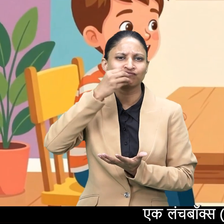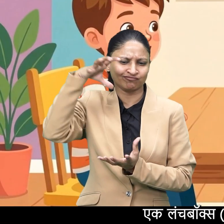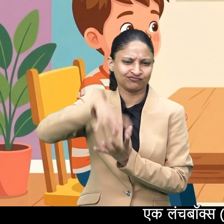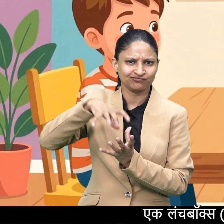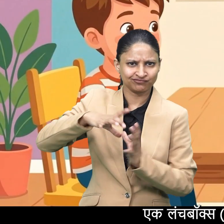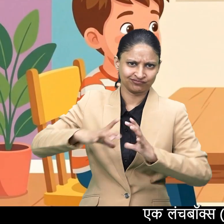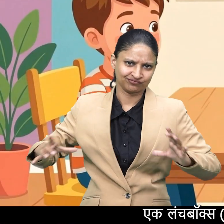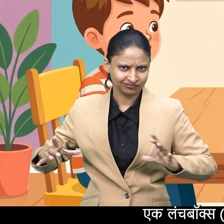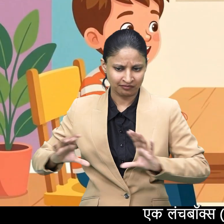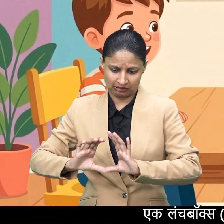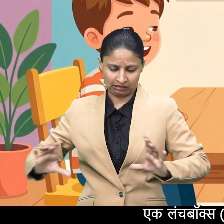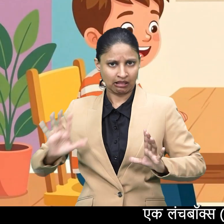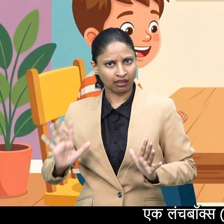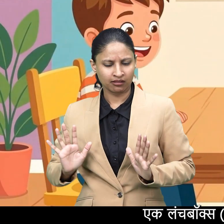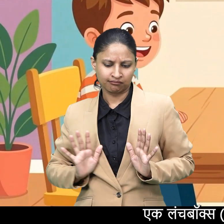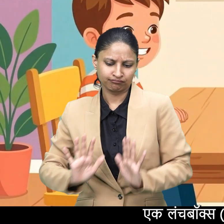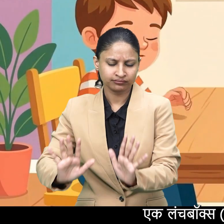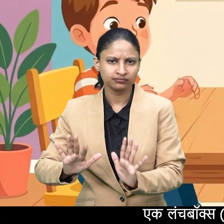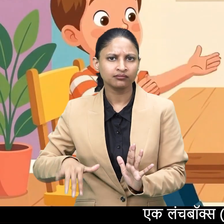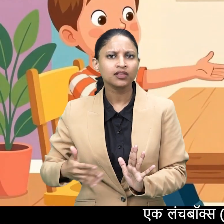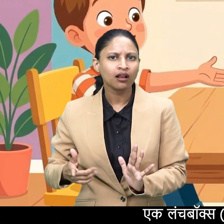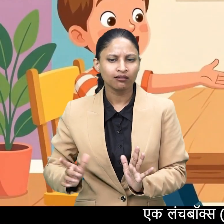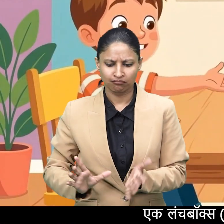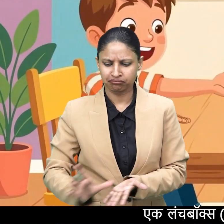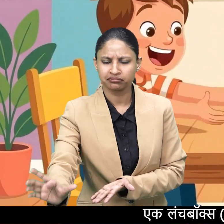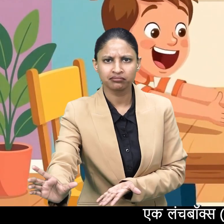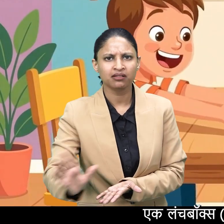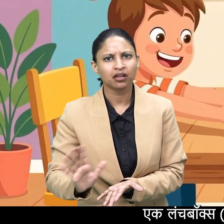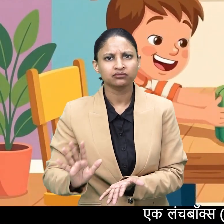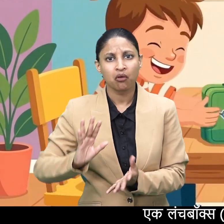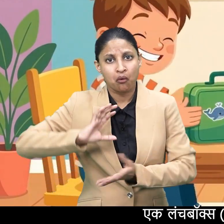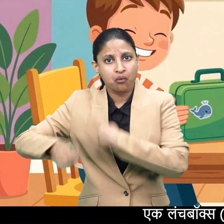एक लंच बॉक्स घनाभ के डेस्क पर केवल सरकता है।